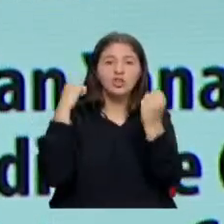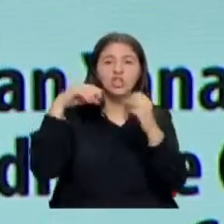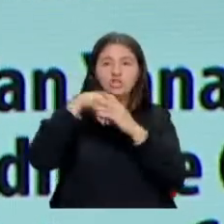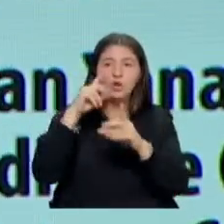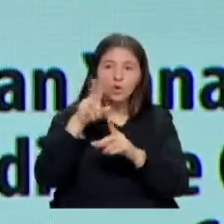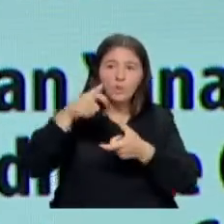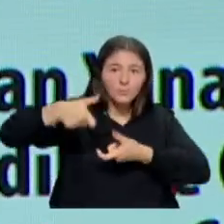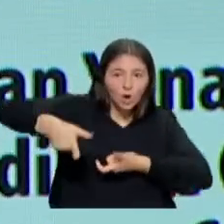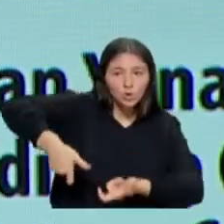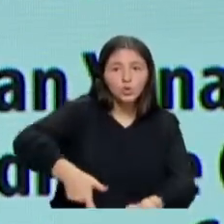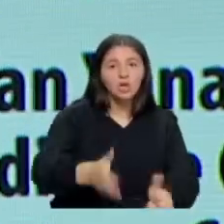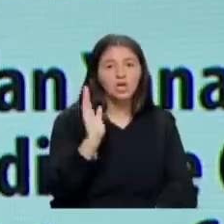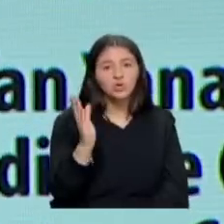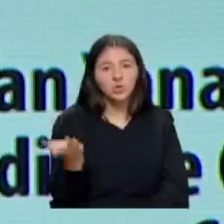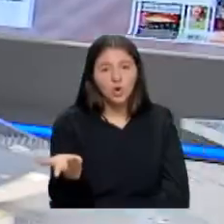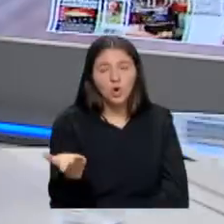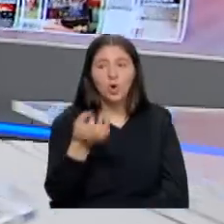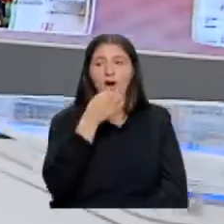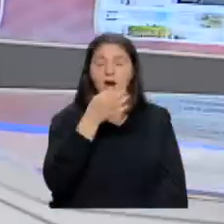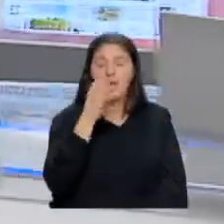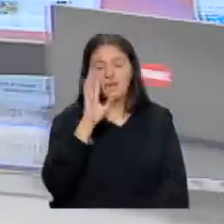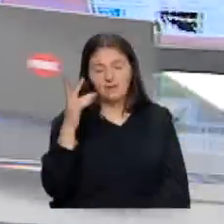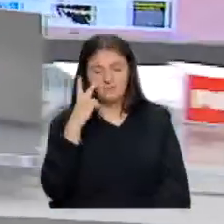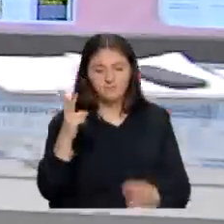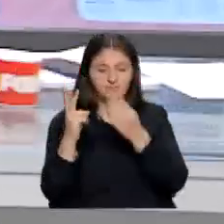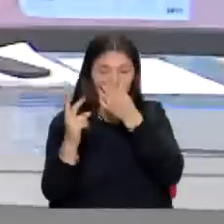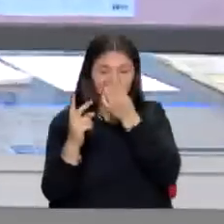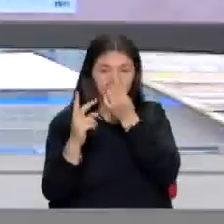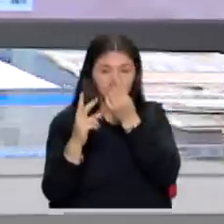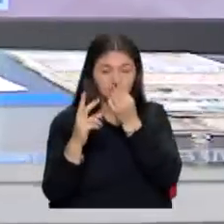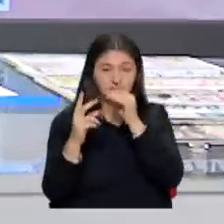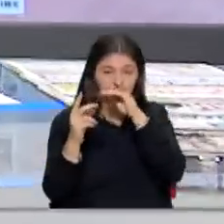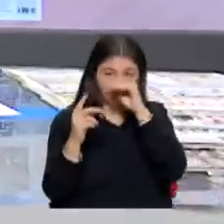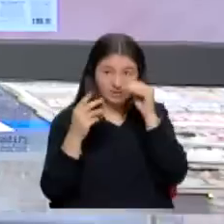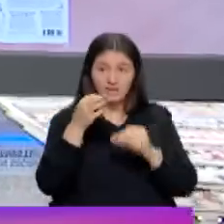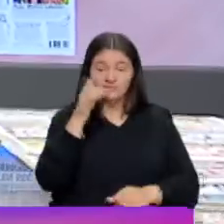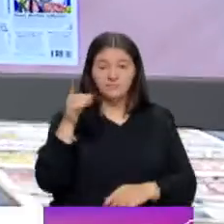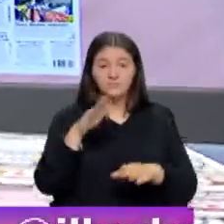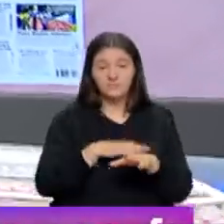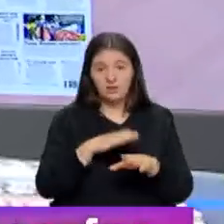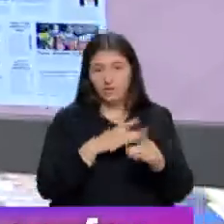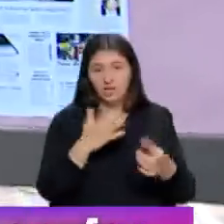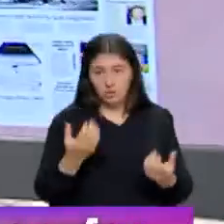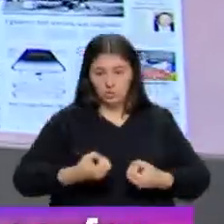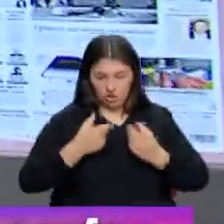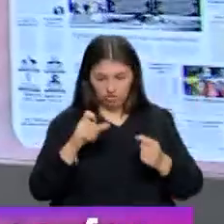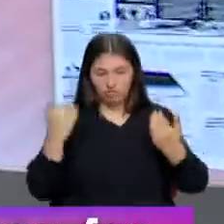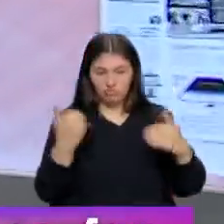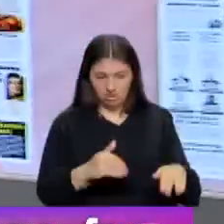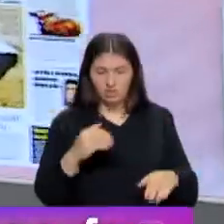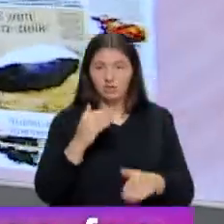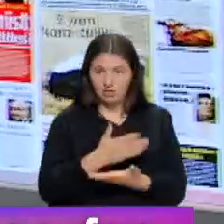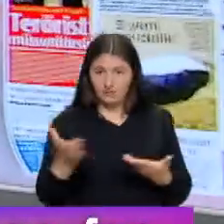de görüyorsunuz borular geçirmiş Ankara'ya gidelim şimdi Ankara'da Mansur Yavaş Hani üreticiye